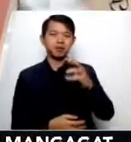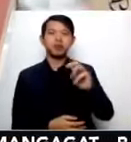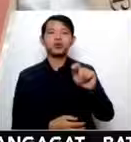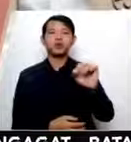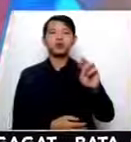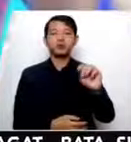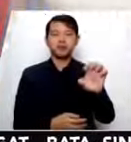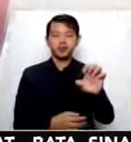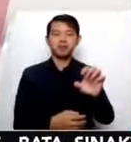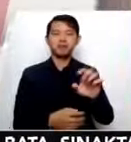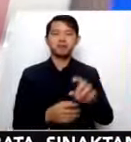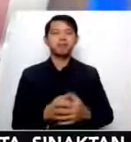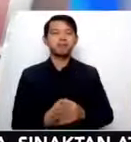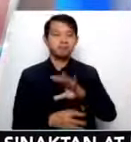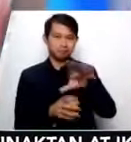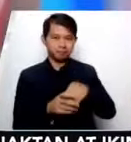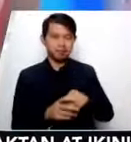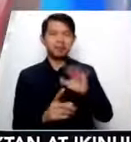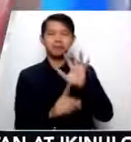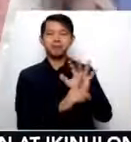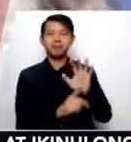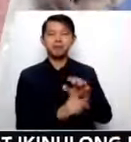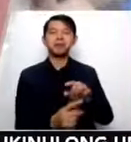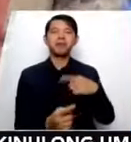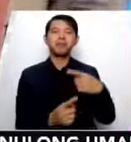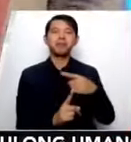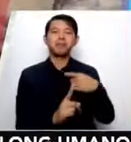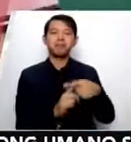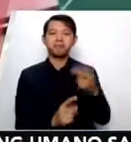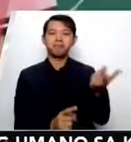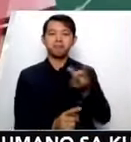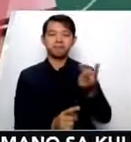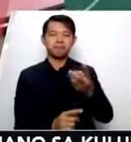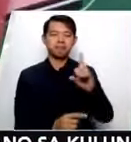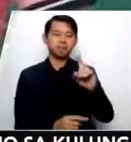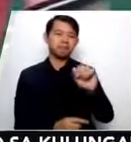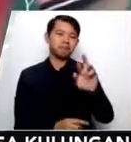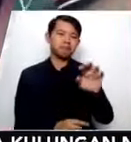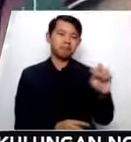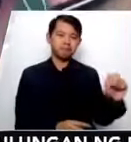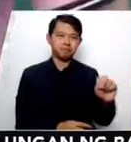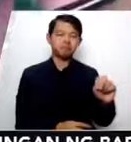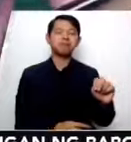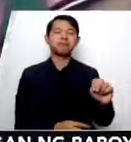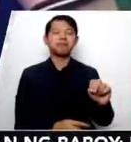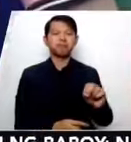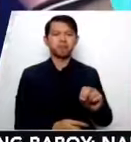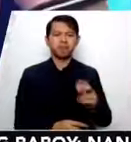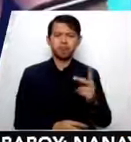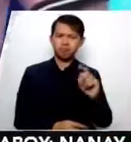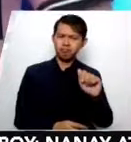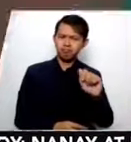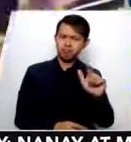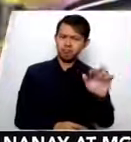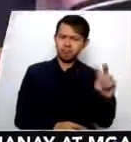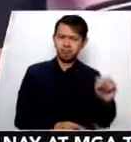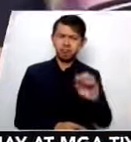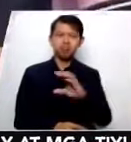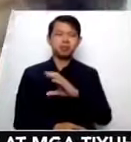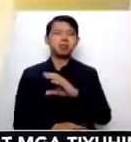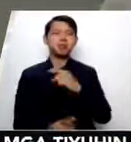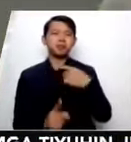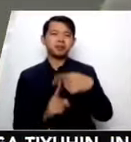Espanto. Usap-usapan din. Kaylin, Darren, parang ang sarap sabihin na, darling.